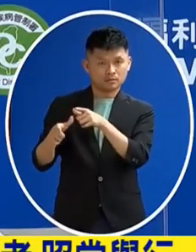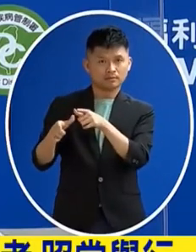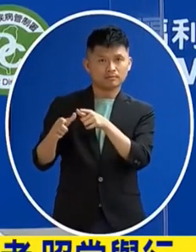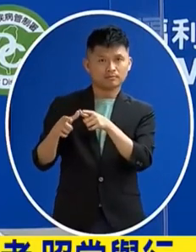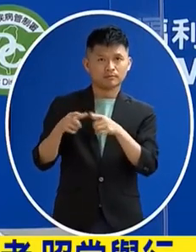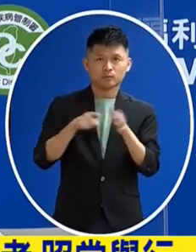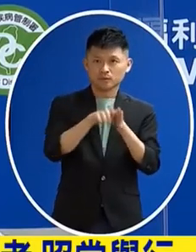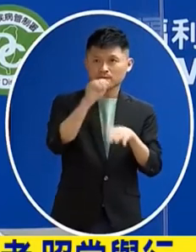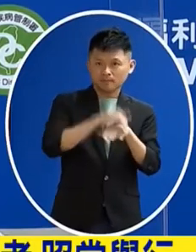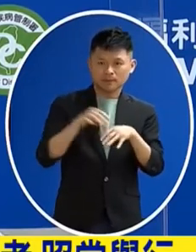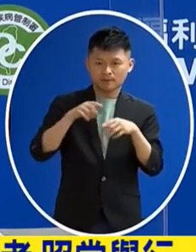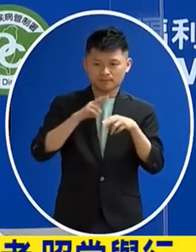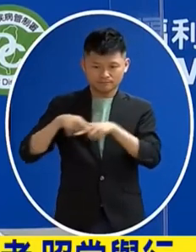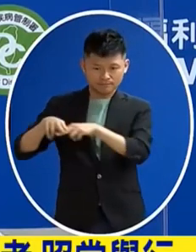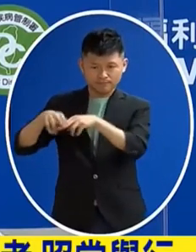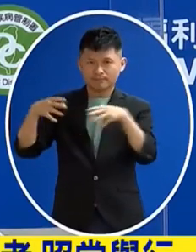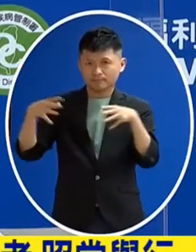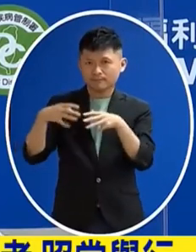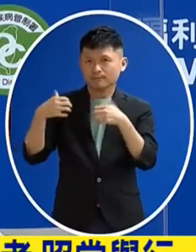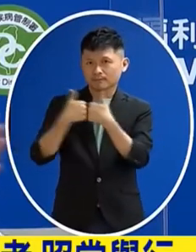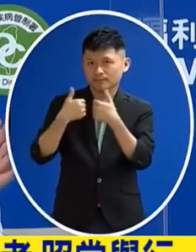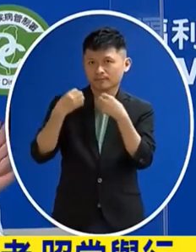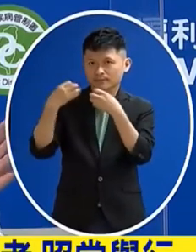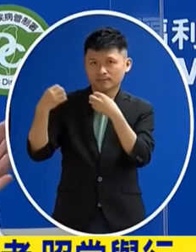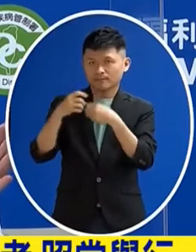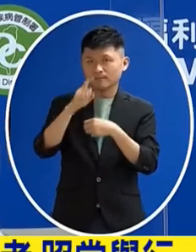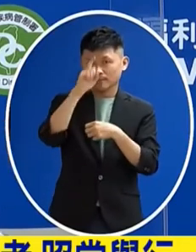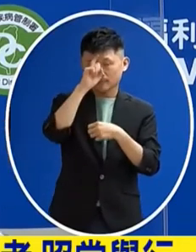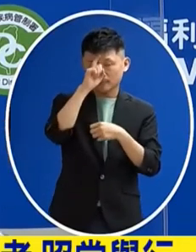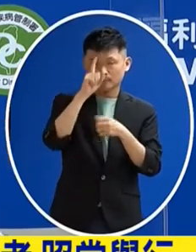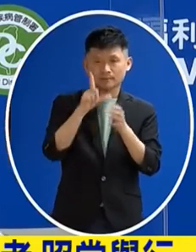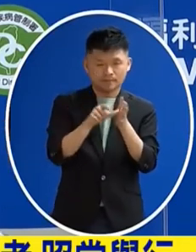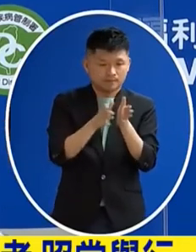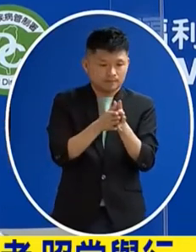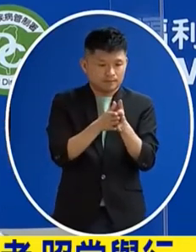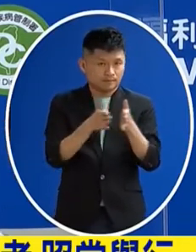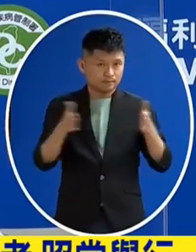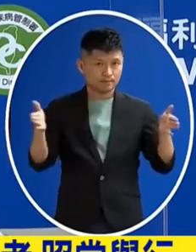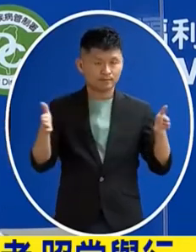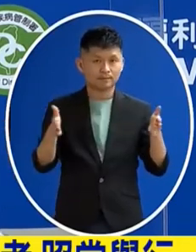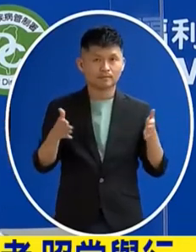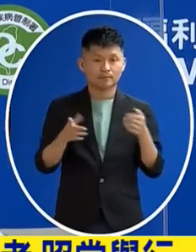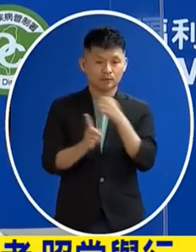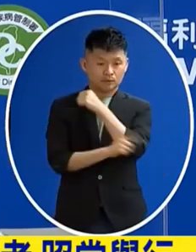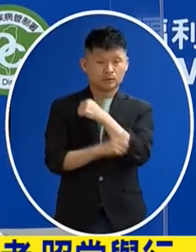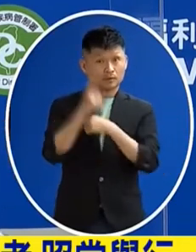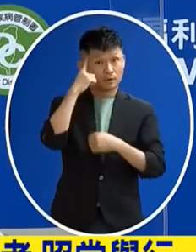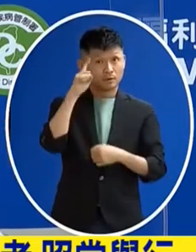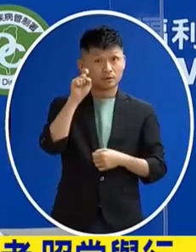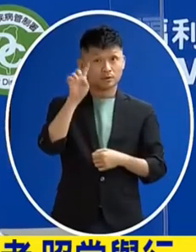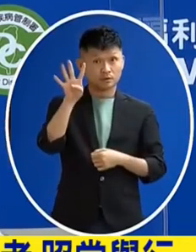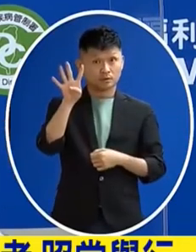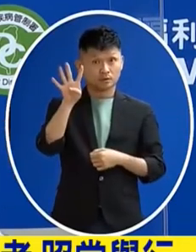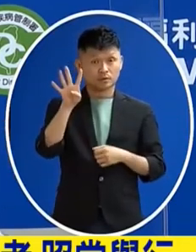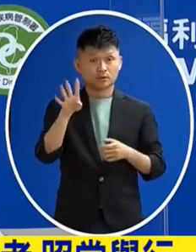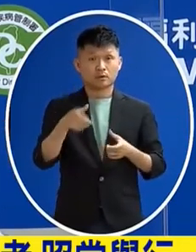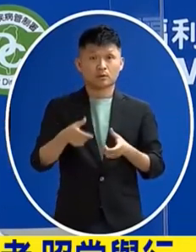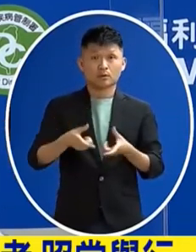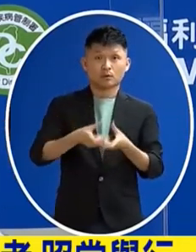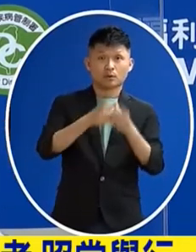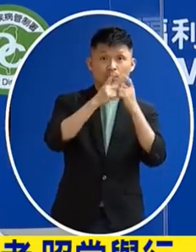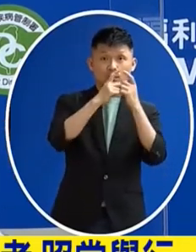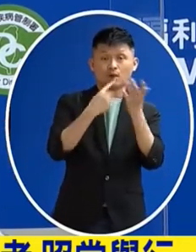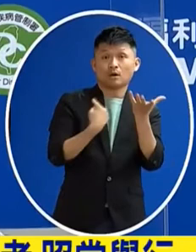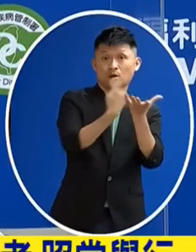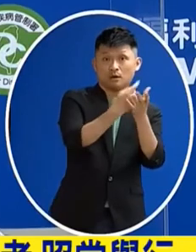大家一起讨论，哈，再把时间拉长来，哈，但是确保最后14天要进到社区前，哈，